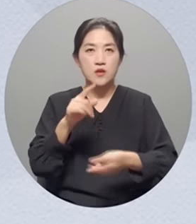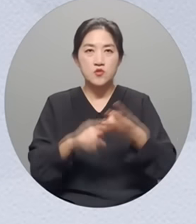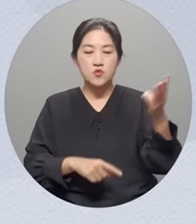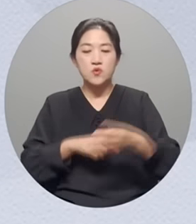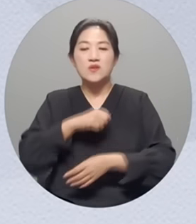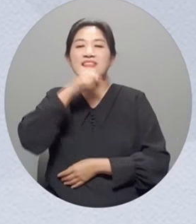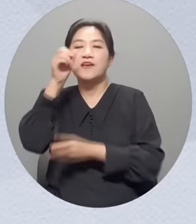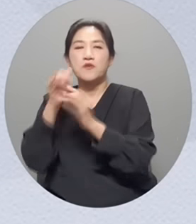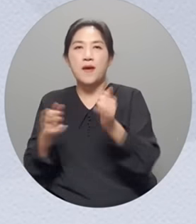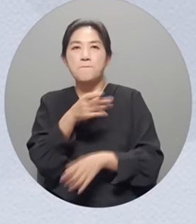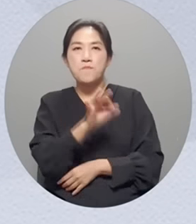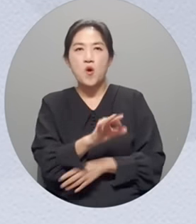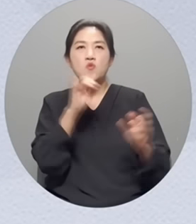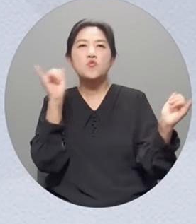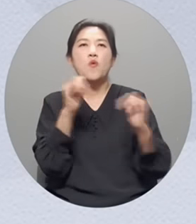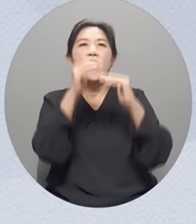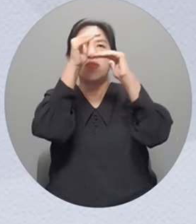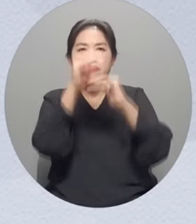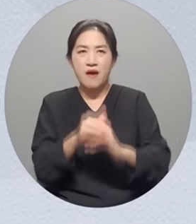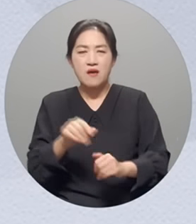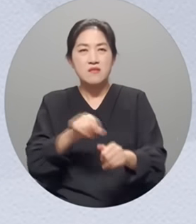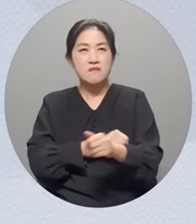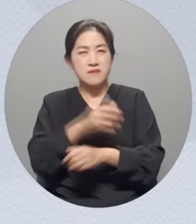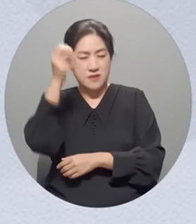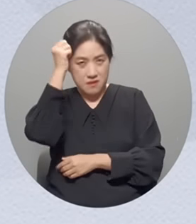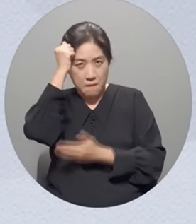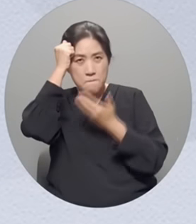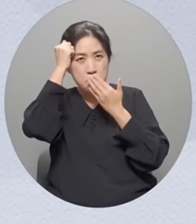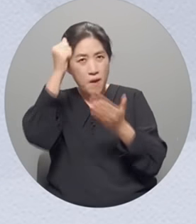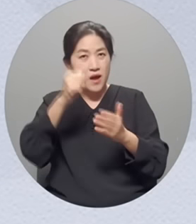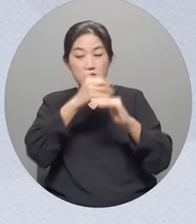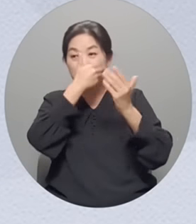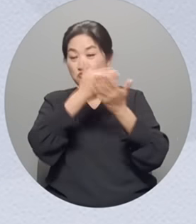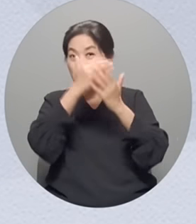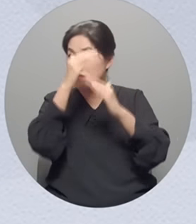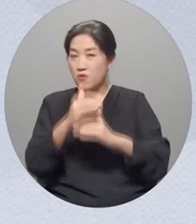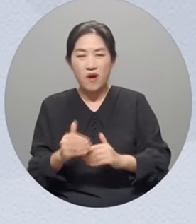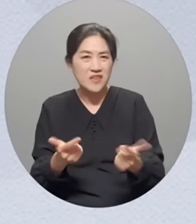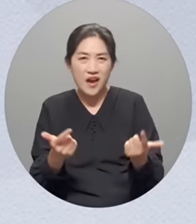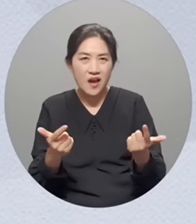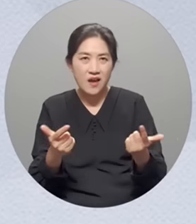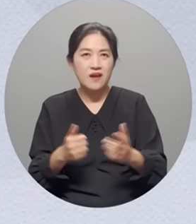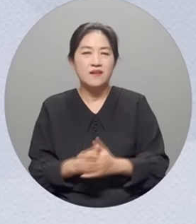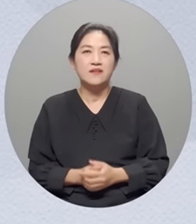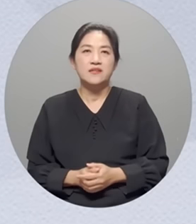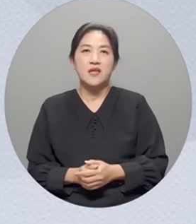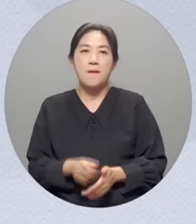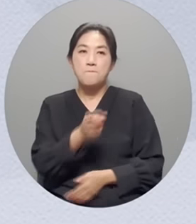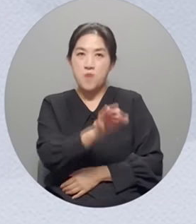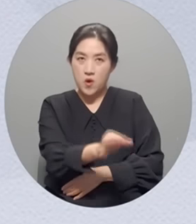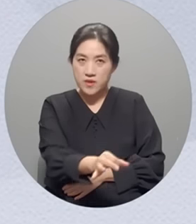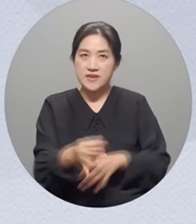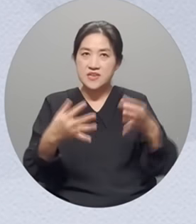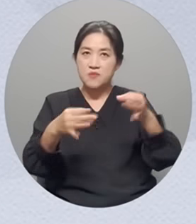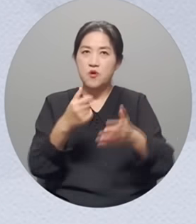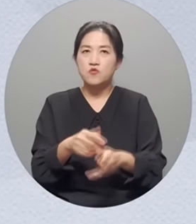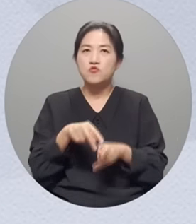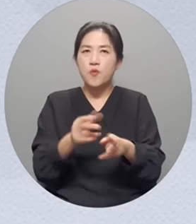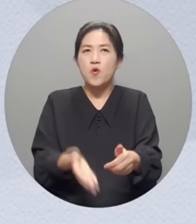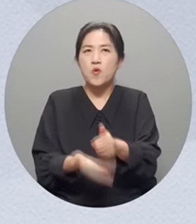당선인과 명 씨가 통화한 내용은 특별히 기억에 남을 정도로 중요한 내용이 아니었다며 명 씨가 김영선 후보